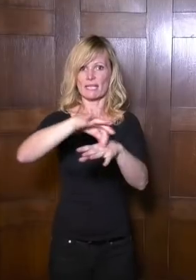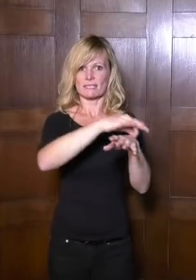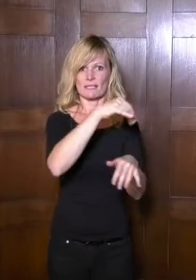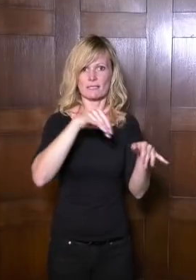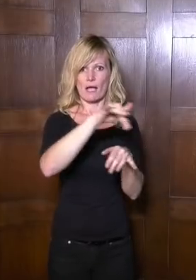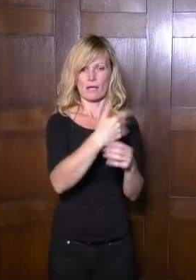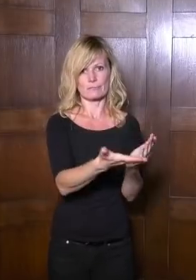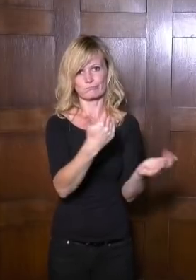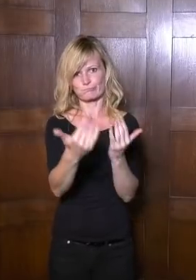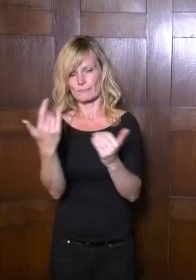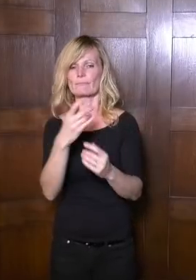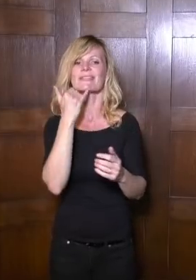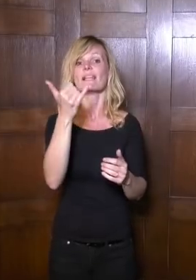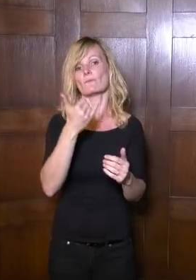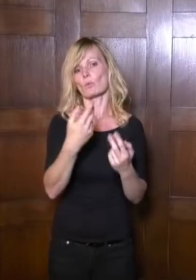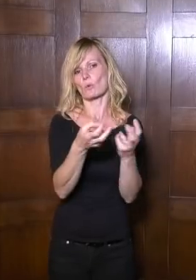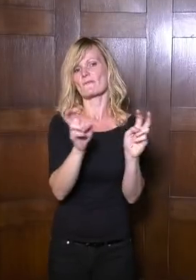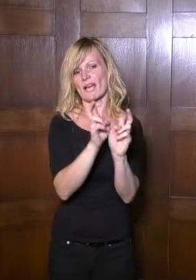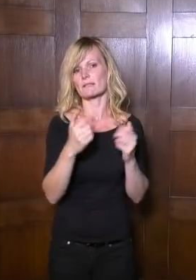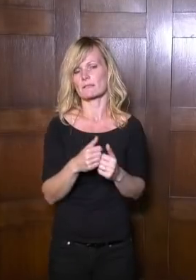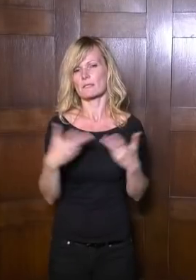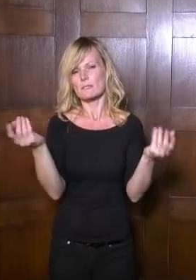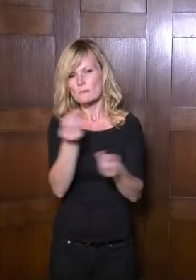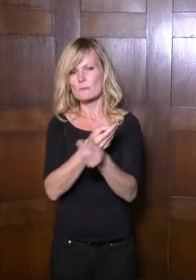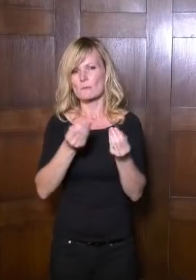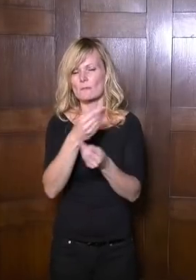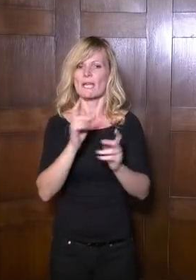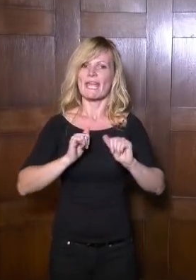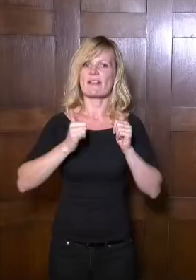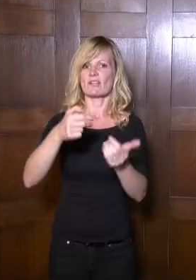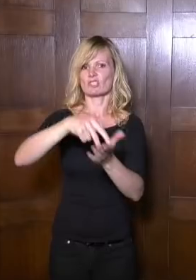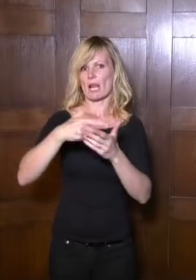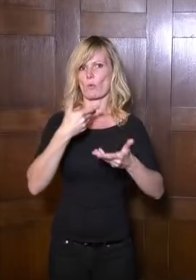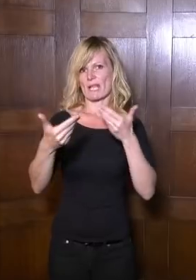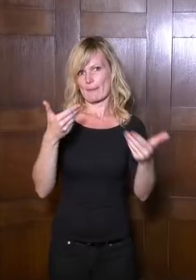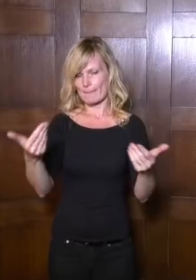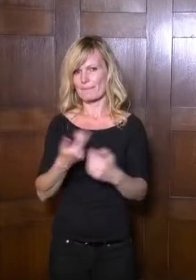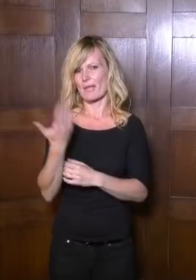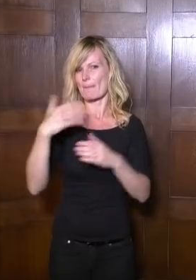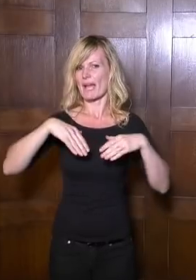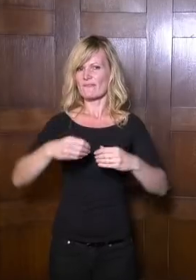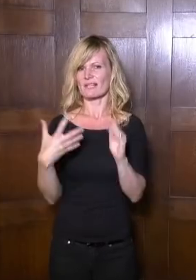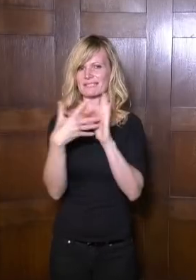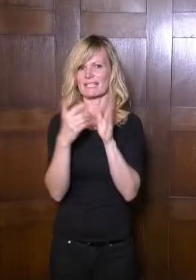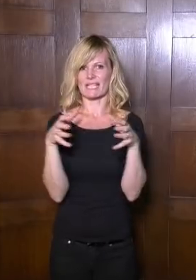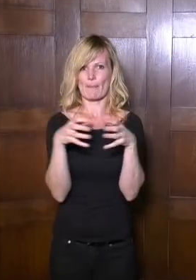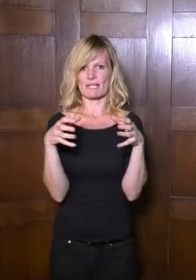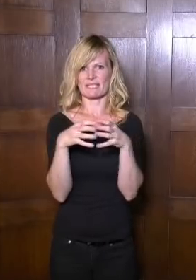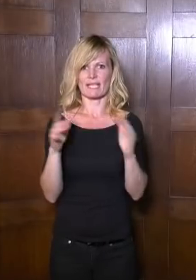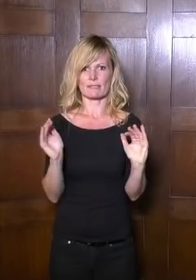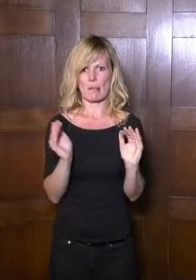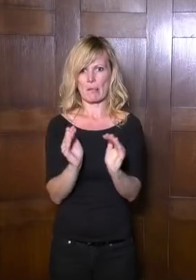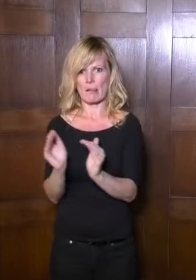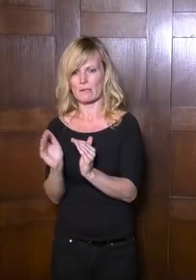Telefonkonferenz und wir haben dort Hilfestellung geleistet. Am Anfang war es ja mit diesen ganzen Testkapazitäten nicht so weit